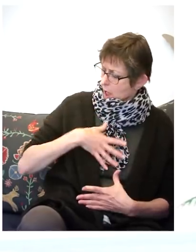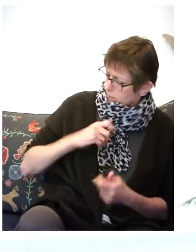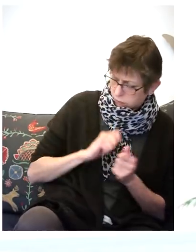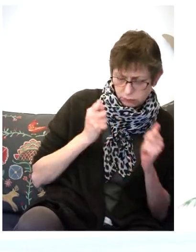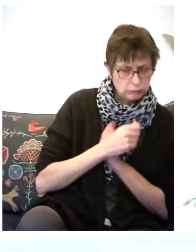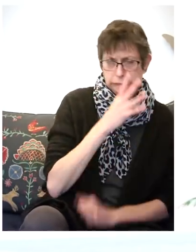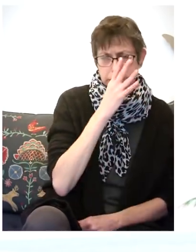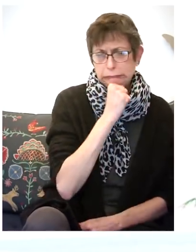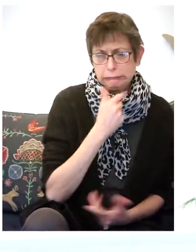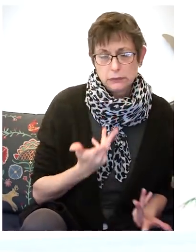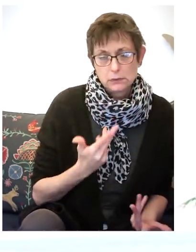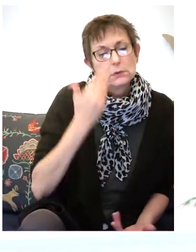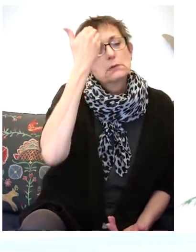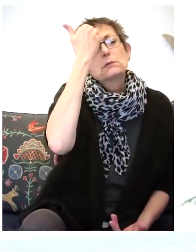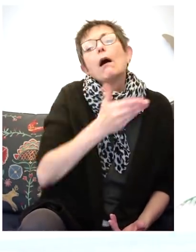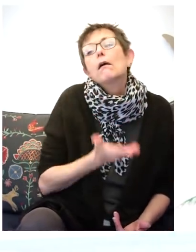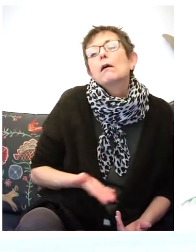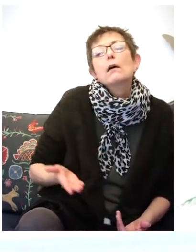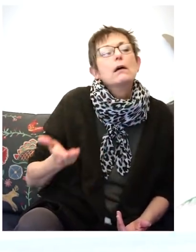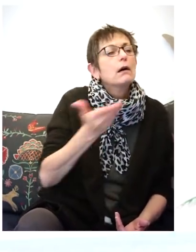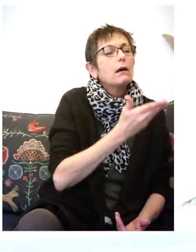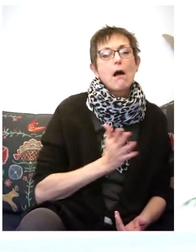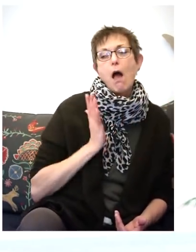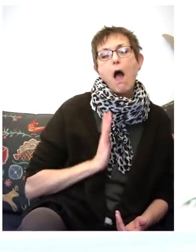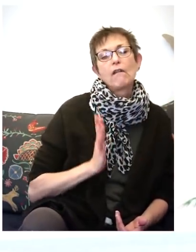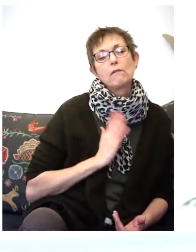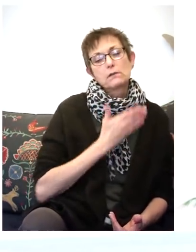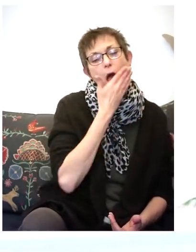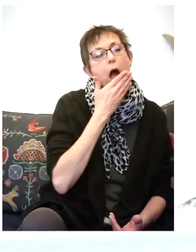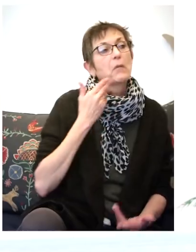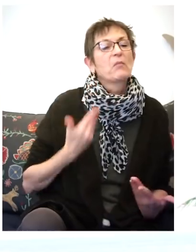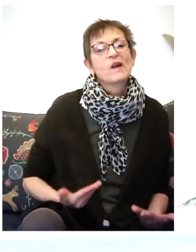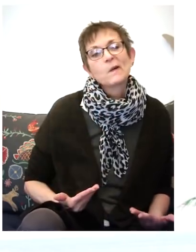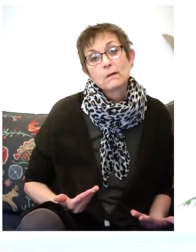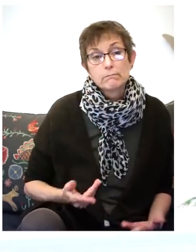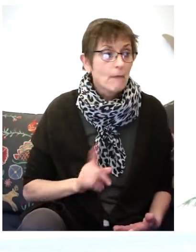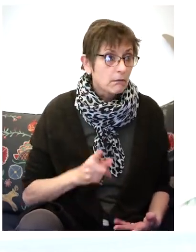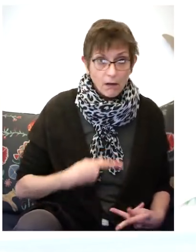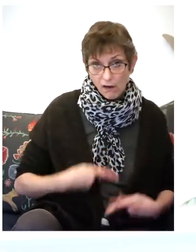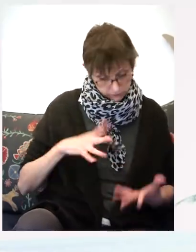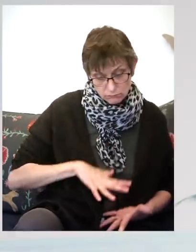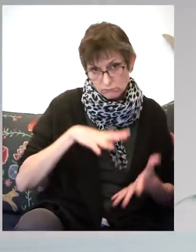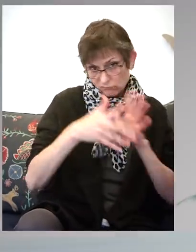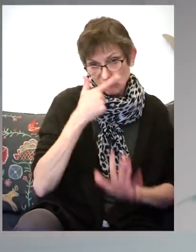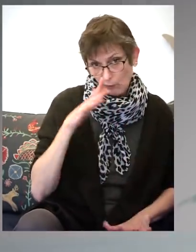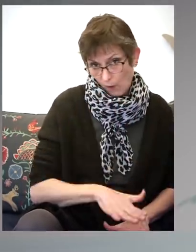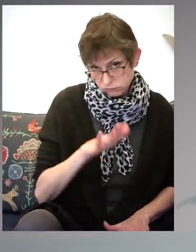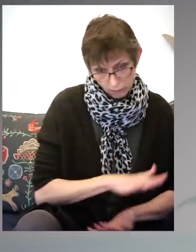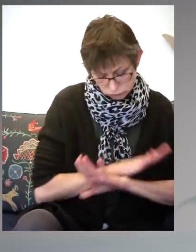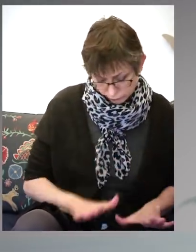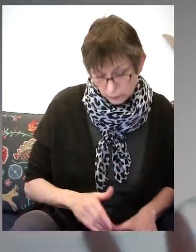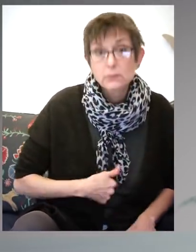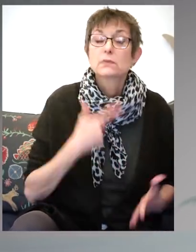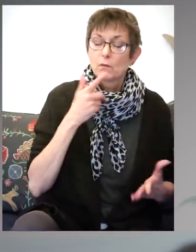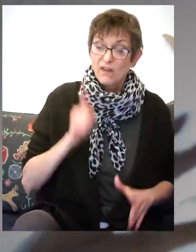le changement. On le sait. D'ailleurs, ça, on le sait tous. C'était mieux avant. Eh ben non, le mouvement c'est la vie mon pote. Et ça me permet de vous parler de la deuxième